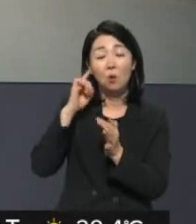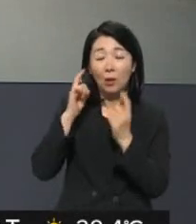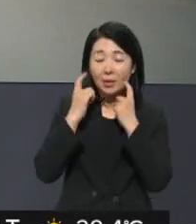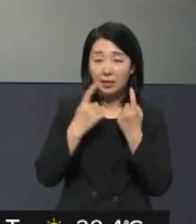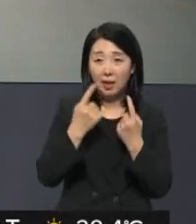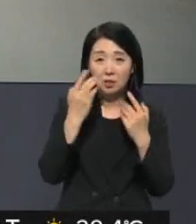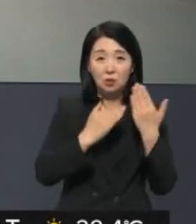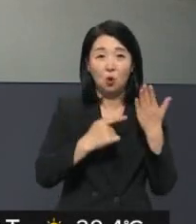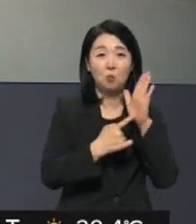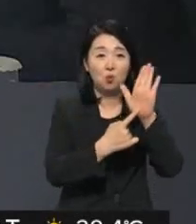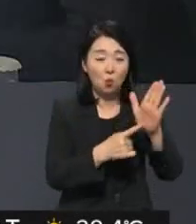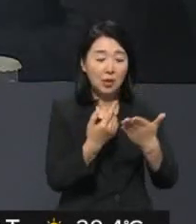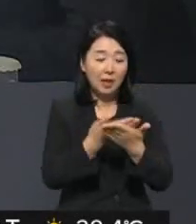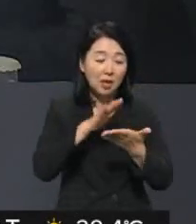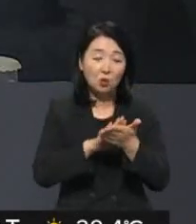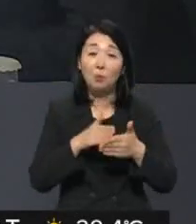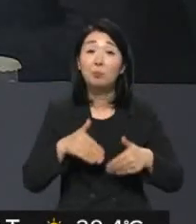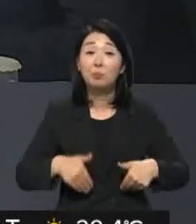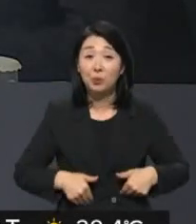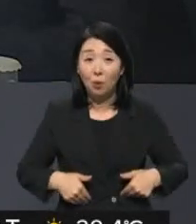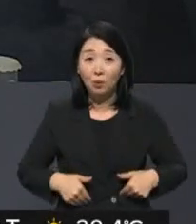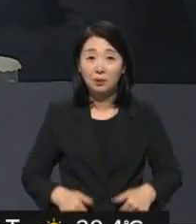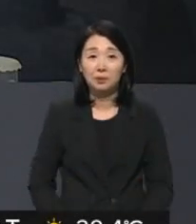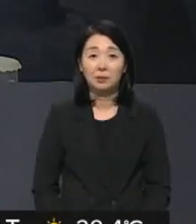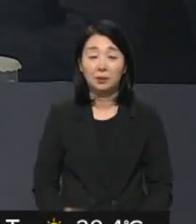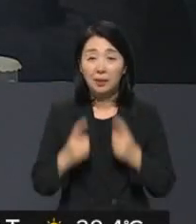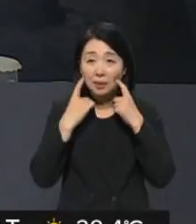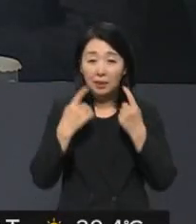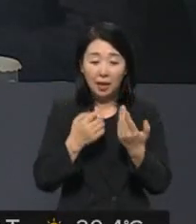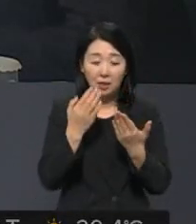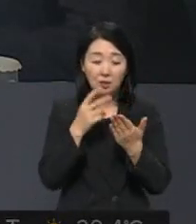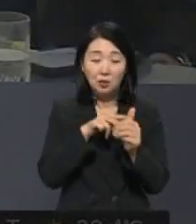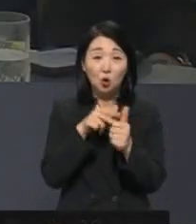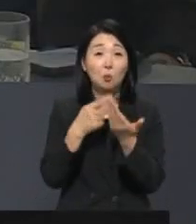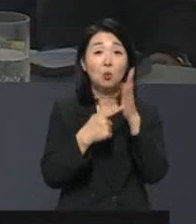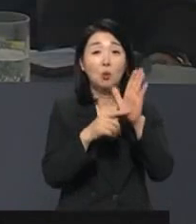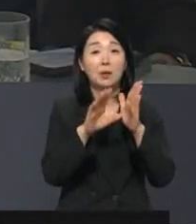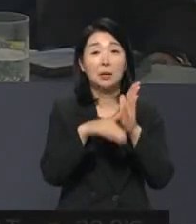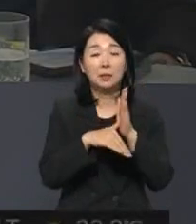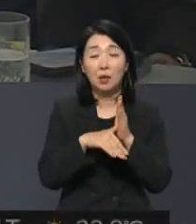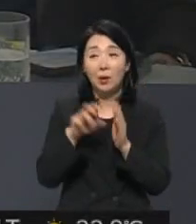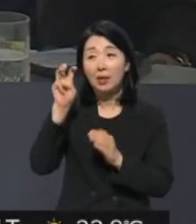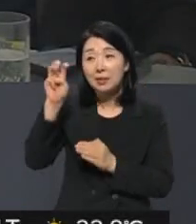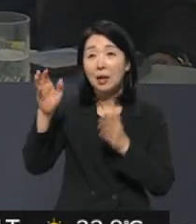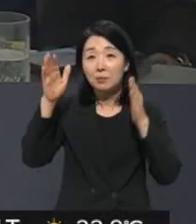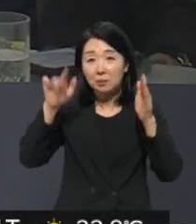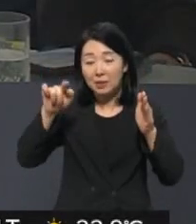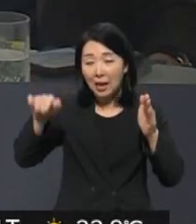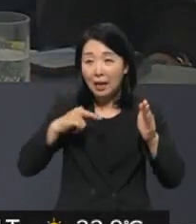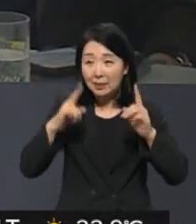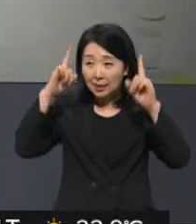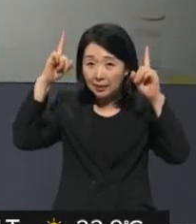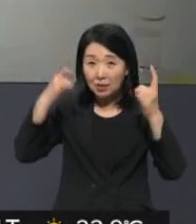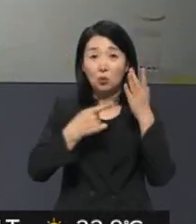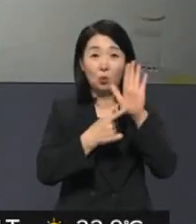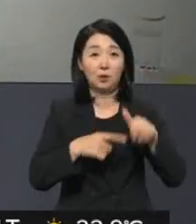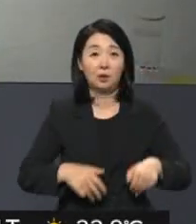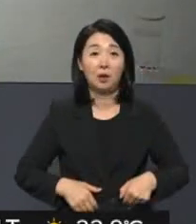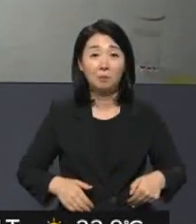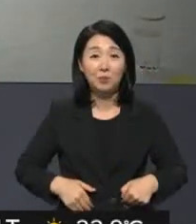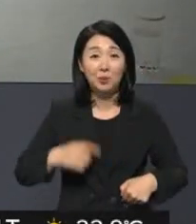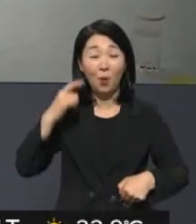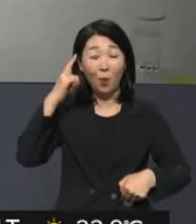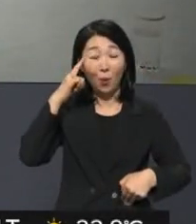제도 개선을 추진하기로 했습니다. 우선 신상 공개 때 최근 30일 이내 사진을 공개하기로 했습니다. 이를 위해